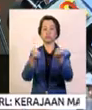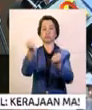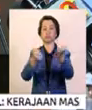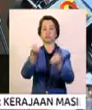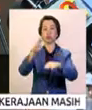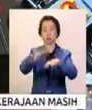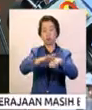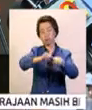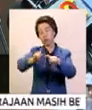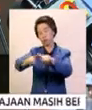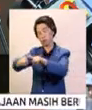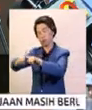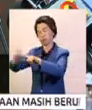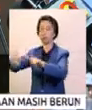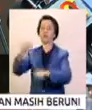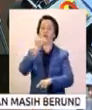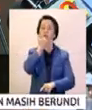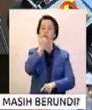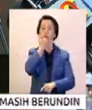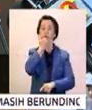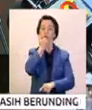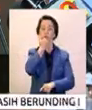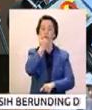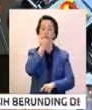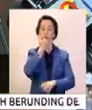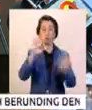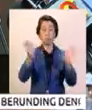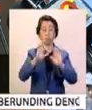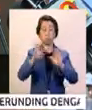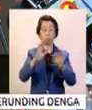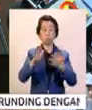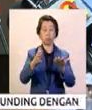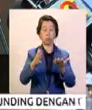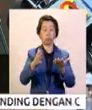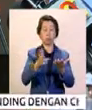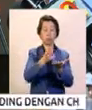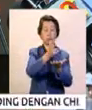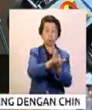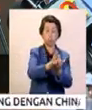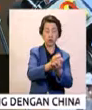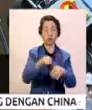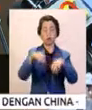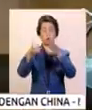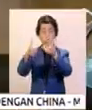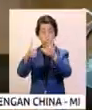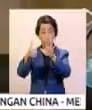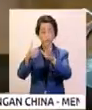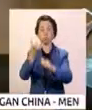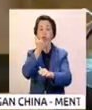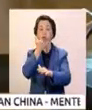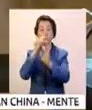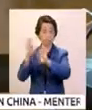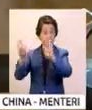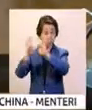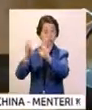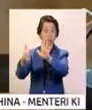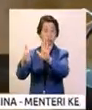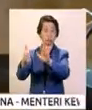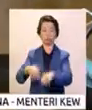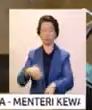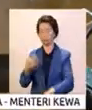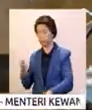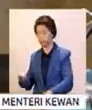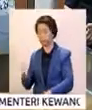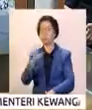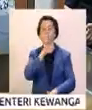atas berbagai-bagai kesalahan lah. Bukan saja speeding, di samping 6 kesalahan utama tu. Okey, semua dah ready. Beliau